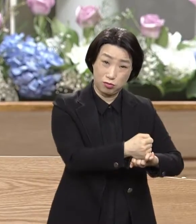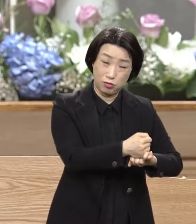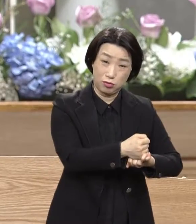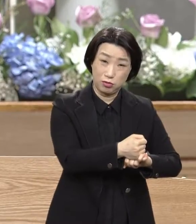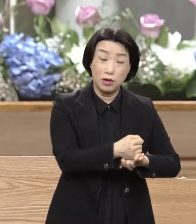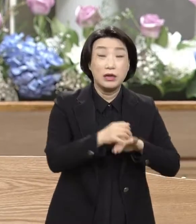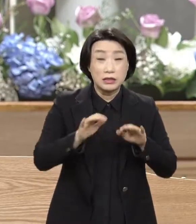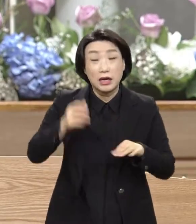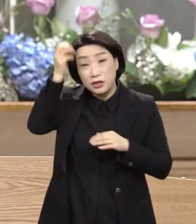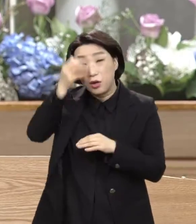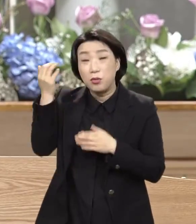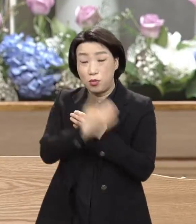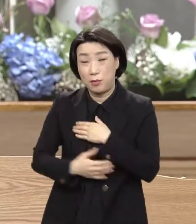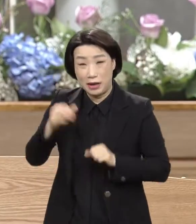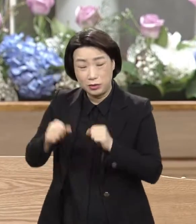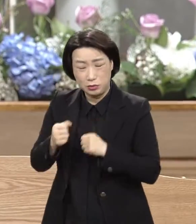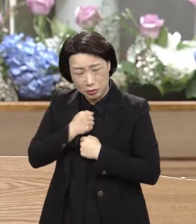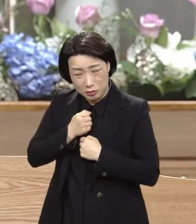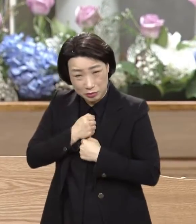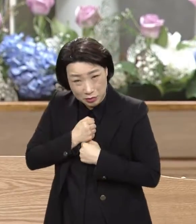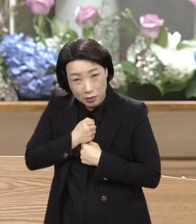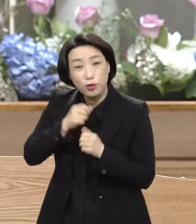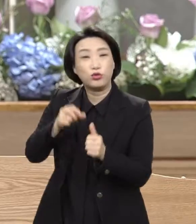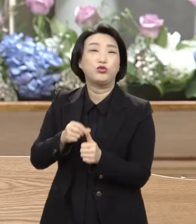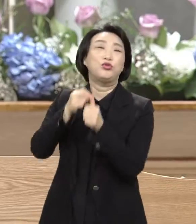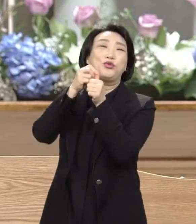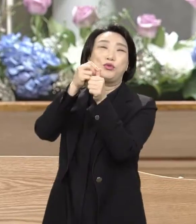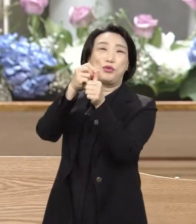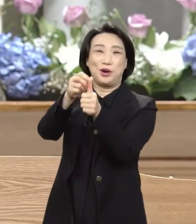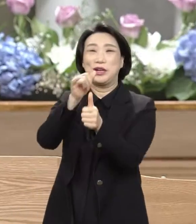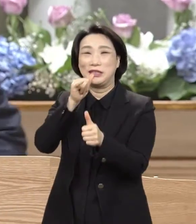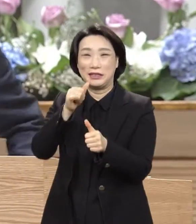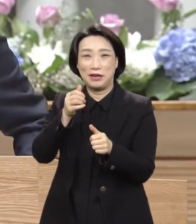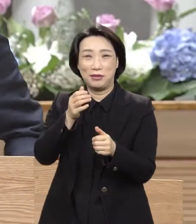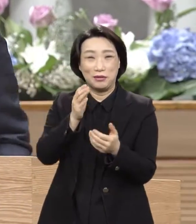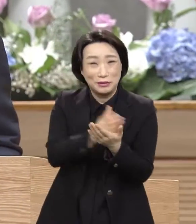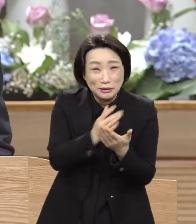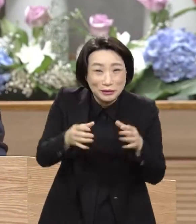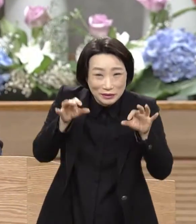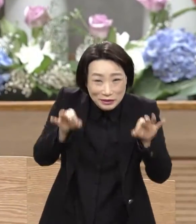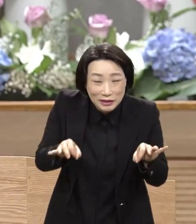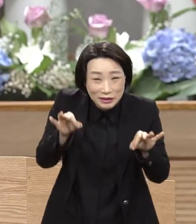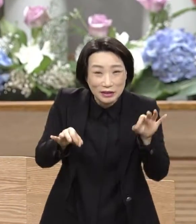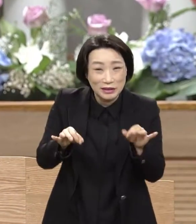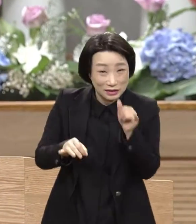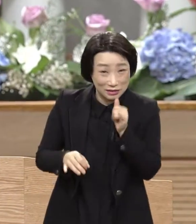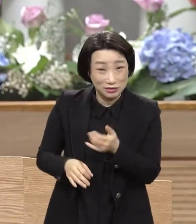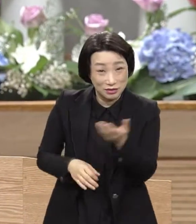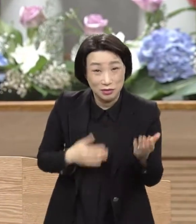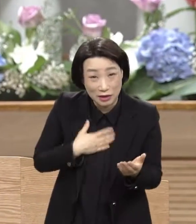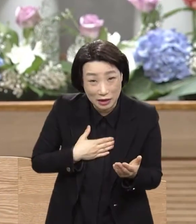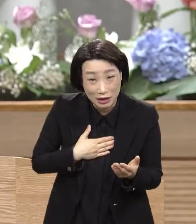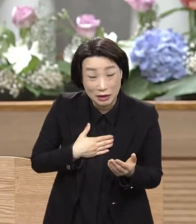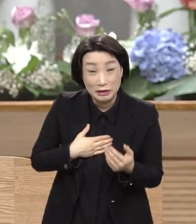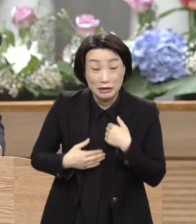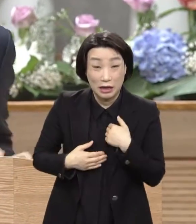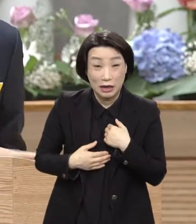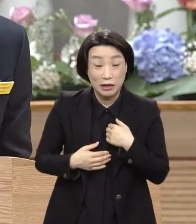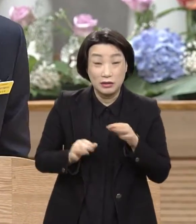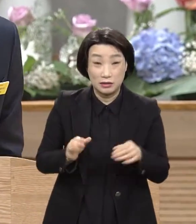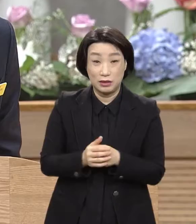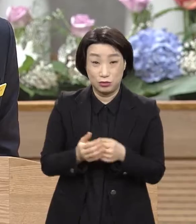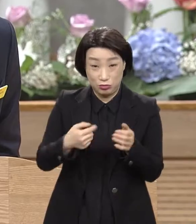돼. 영으로서 몸의 행실을 죽이면 살리니. 이렇게 말씀. 자기가